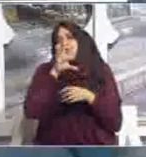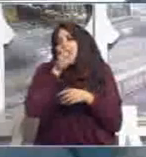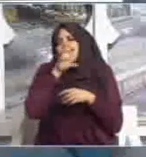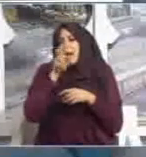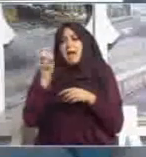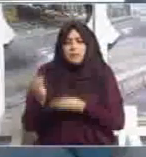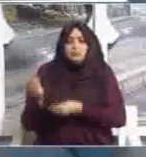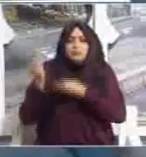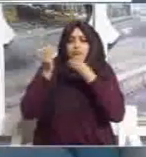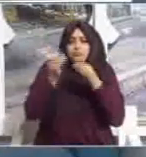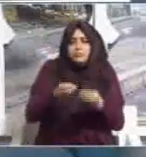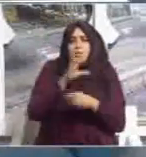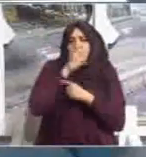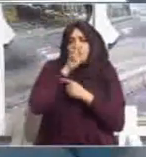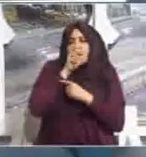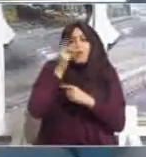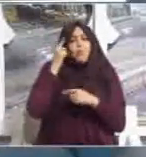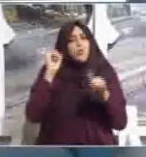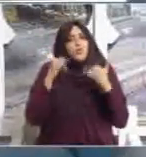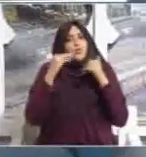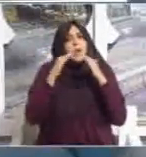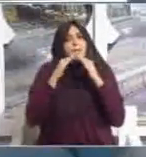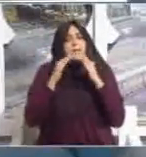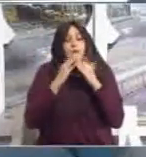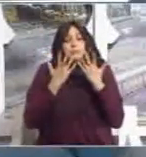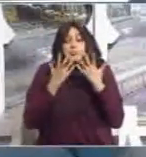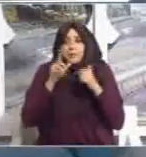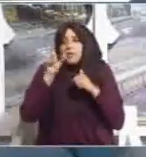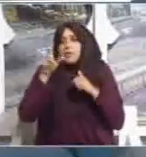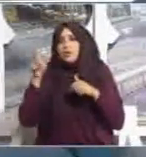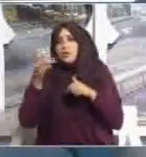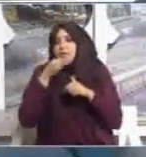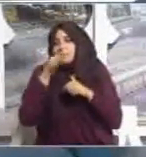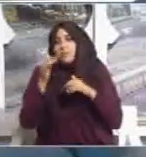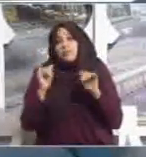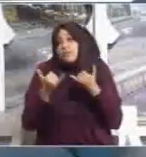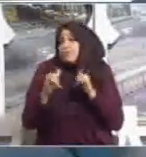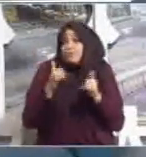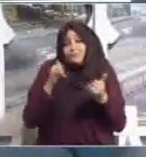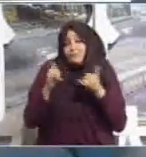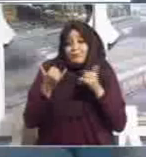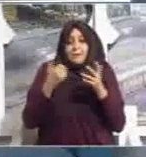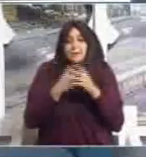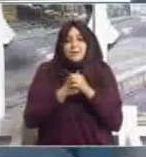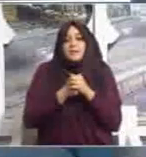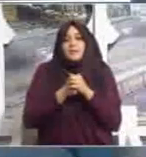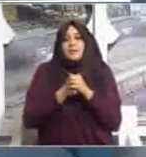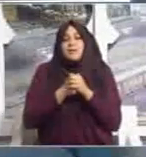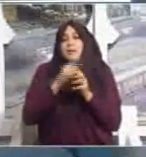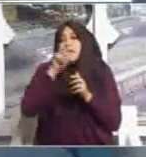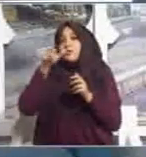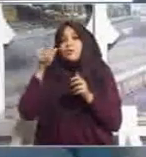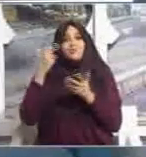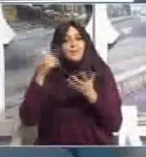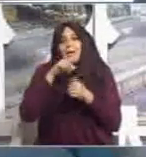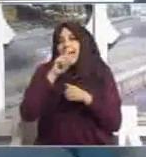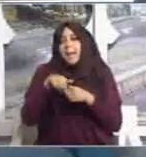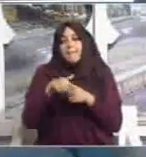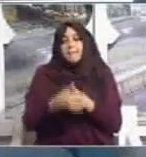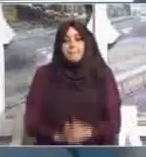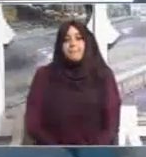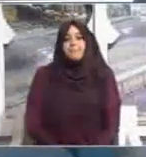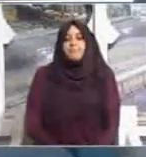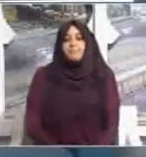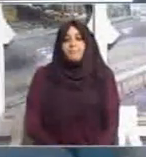هذه حبت اقتناء كلب تلعب معه، فقالت لما شريت لها كلب قالوا لي راكي حرام، راكي درتي